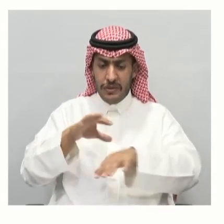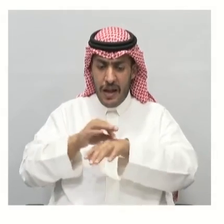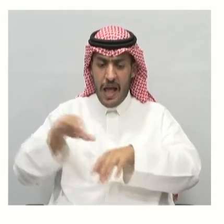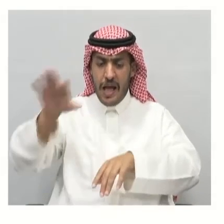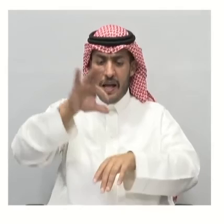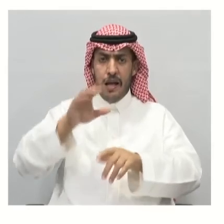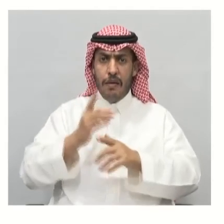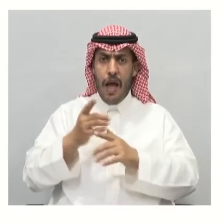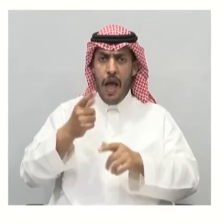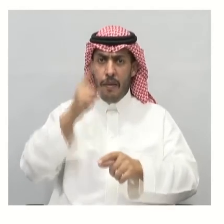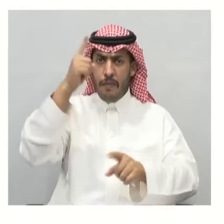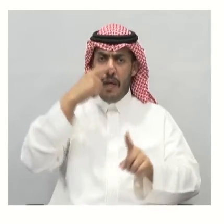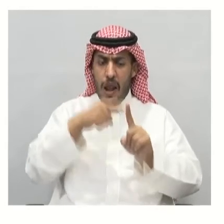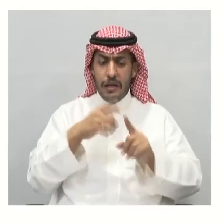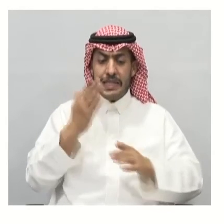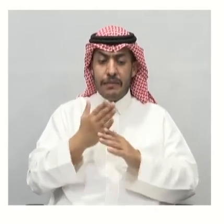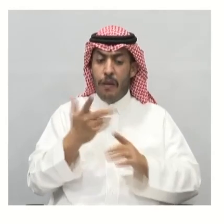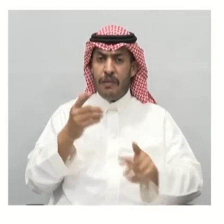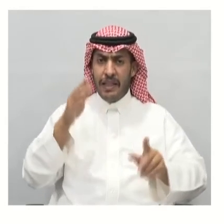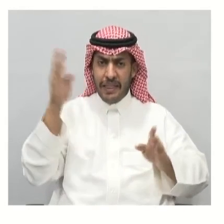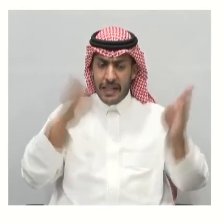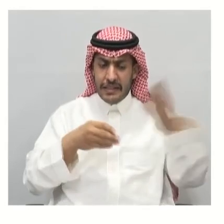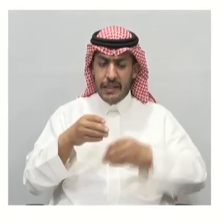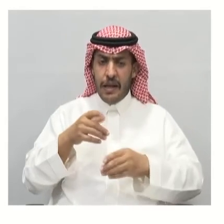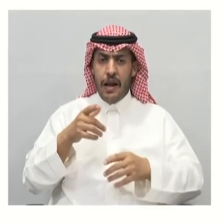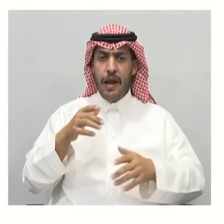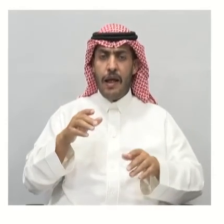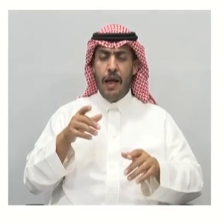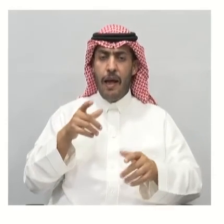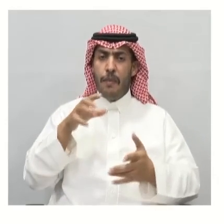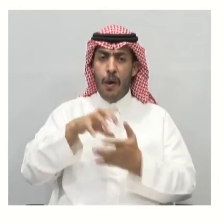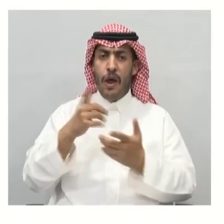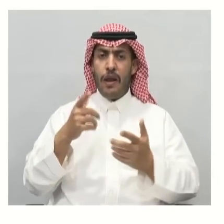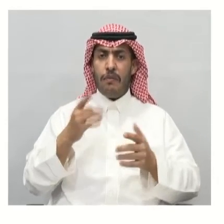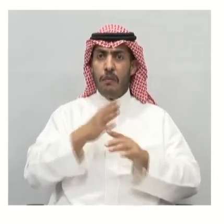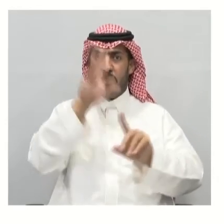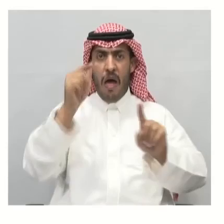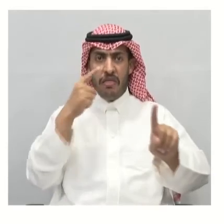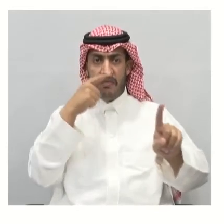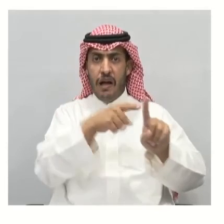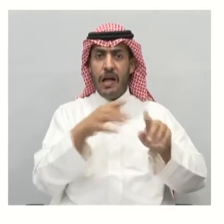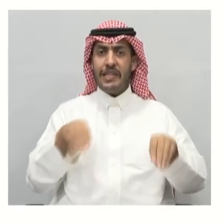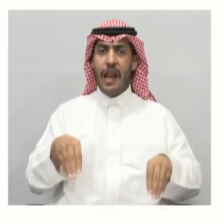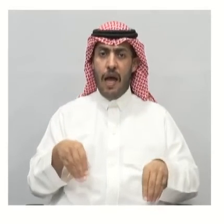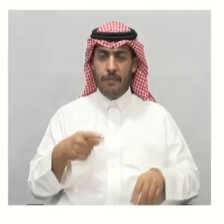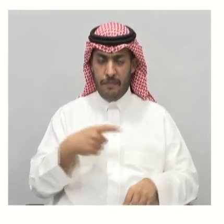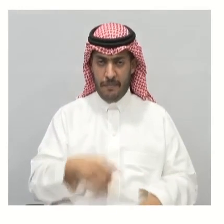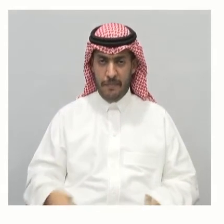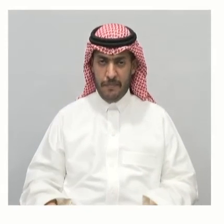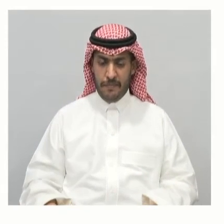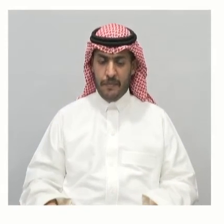تكسير ابراهيم للاصنام التي كان يعبدها قومه اذا اجابه صحيحه بارك